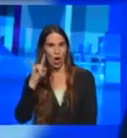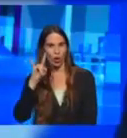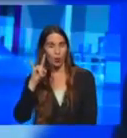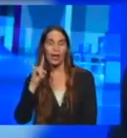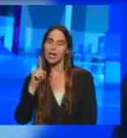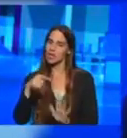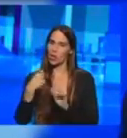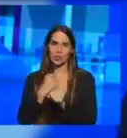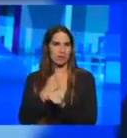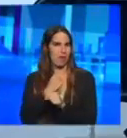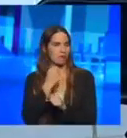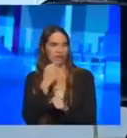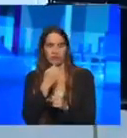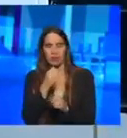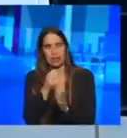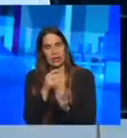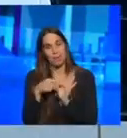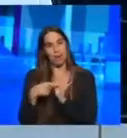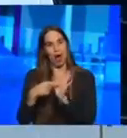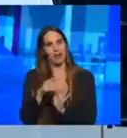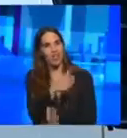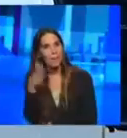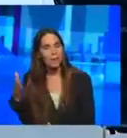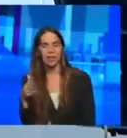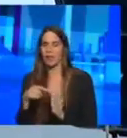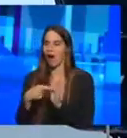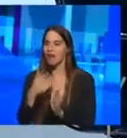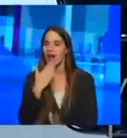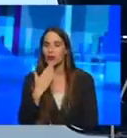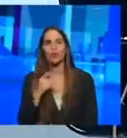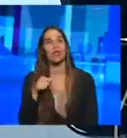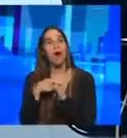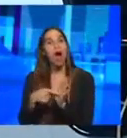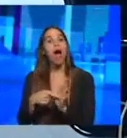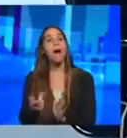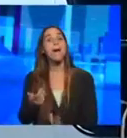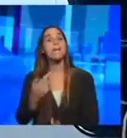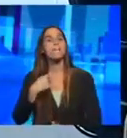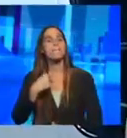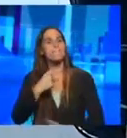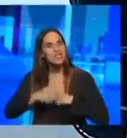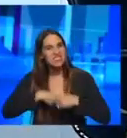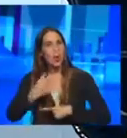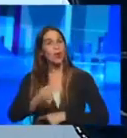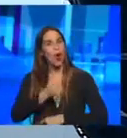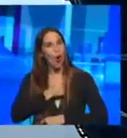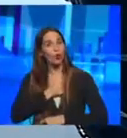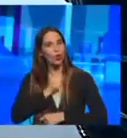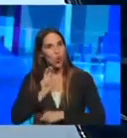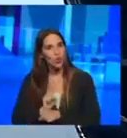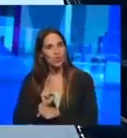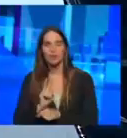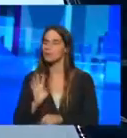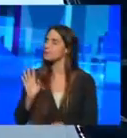רק מסמלת ימין, היא מסמלת ימין, היא מסמלת יהדות, היא מסמלת מסורת אורתודוקסית. אני רוצה להרחיב. בכלל הפתיחות הזאת של